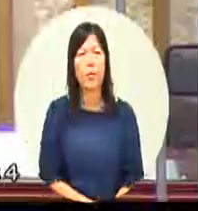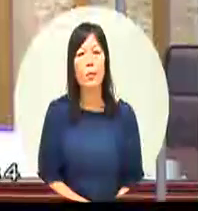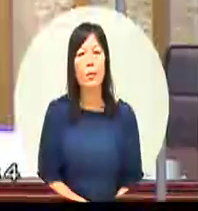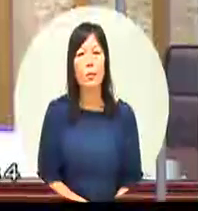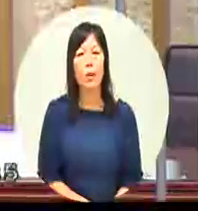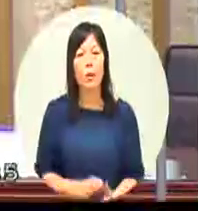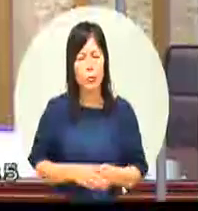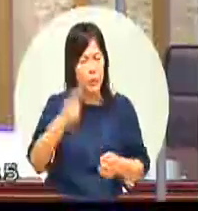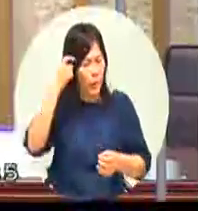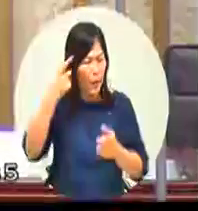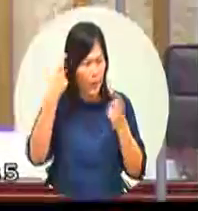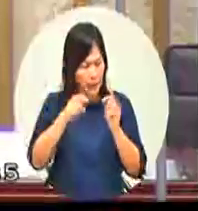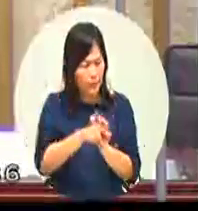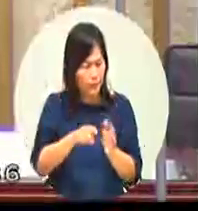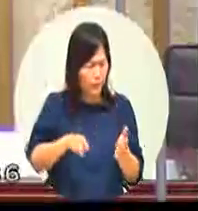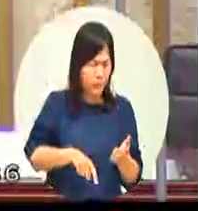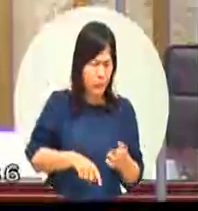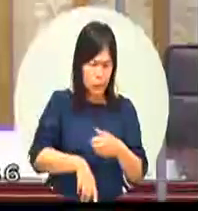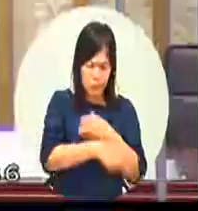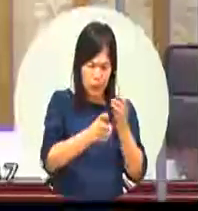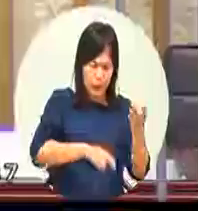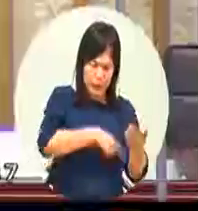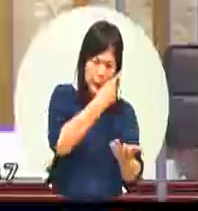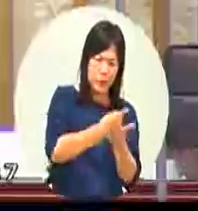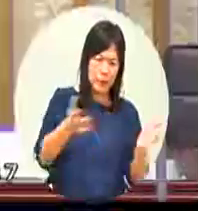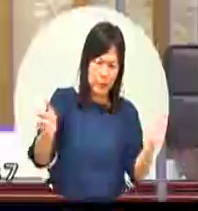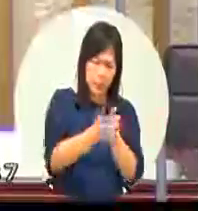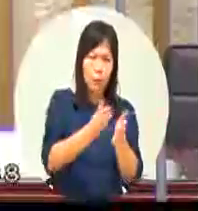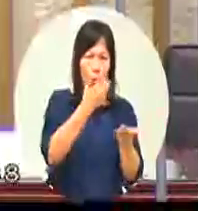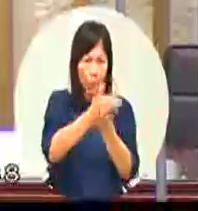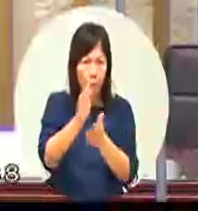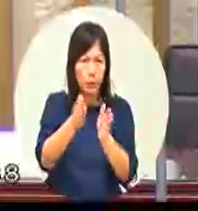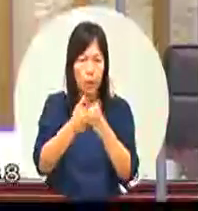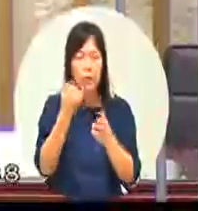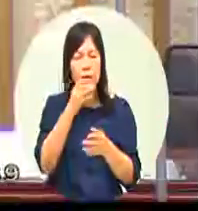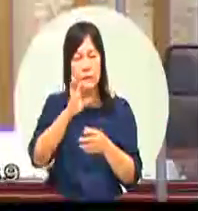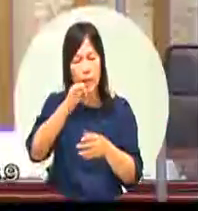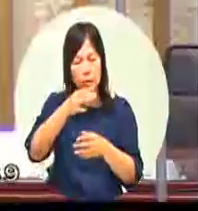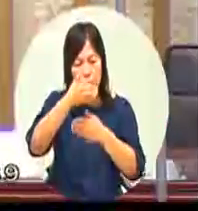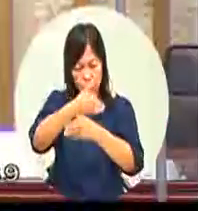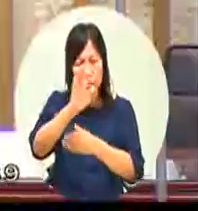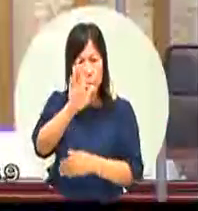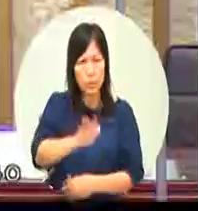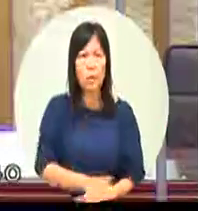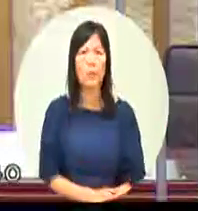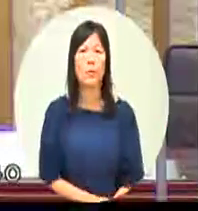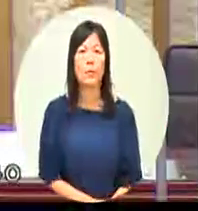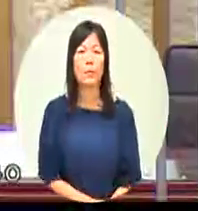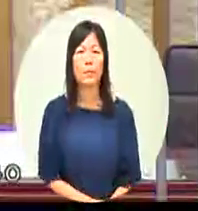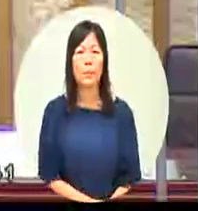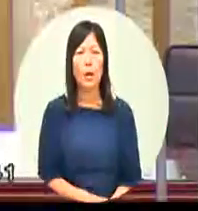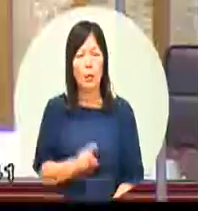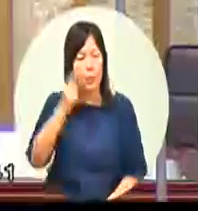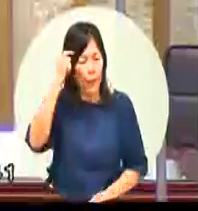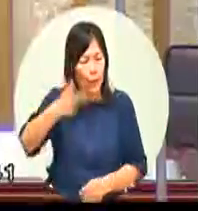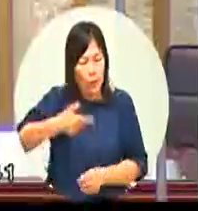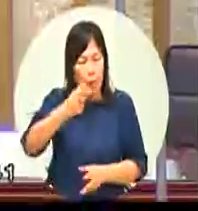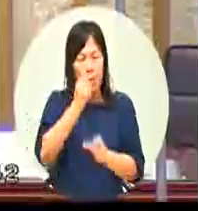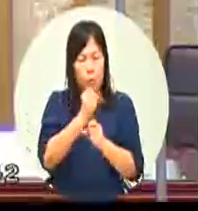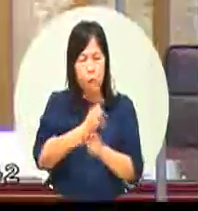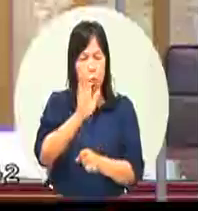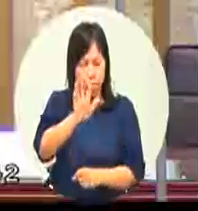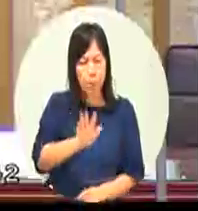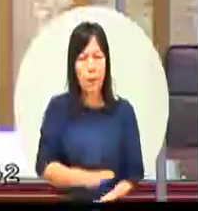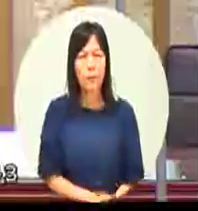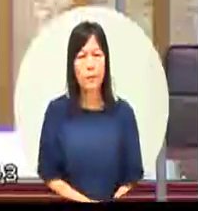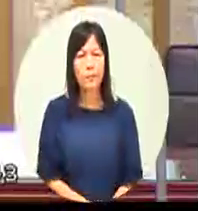度做想要一届甲做，但是阮即马目前就是一个伊的额度就是敢600万尔，但是这阮会赶紧来去做，啊想一个办法。